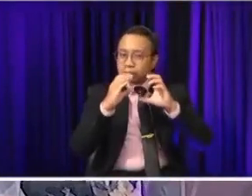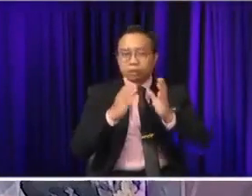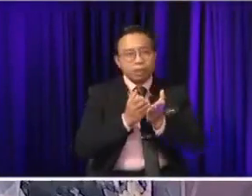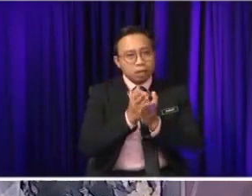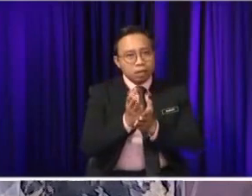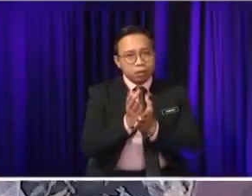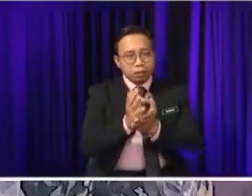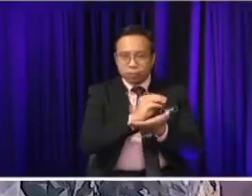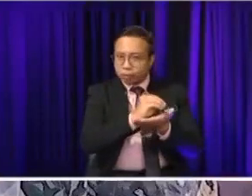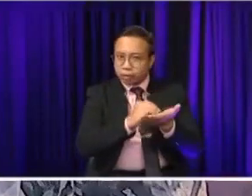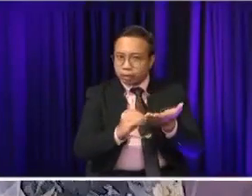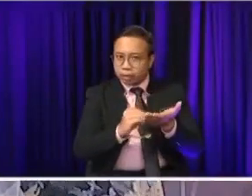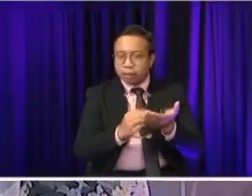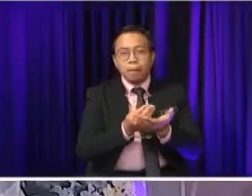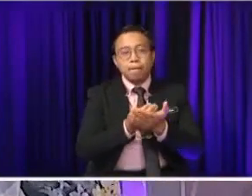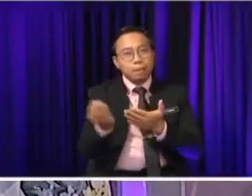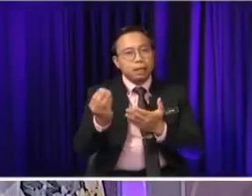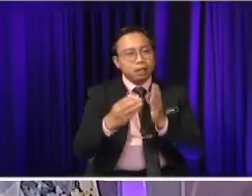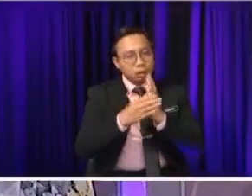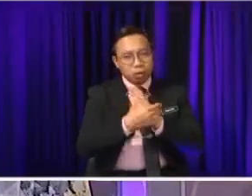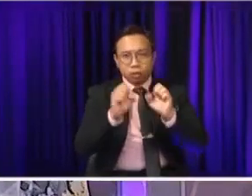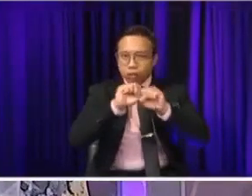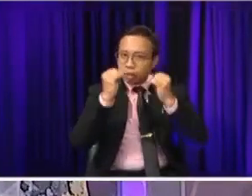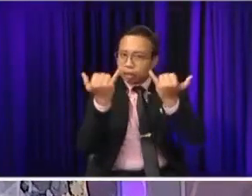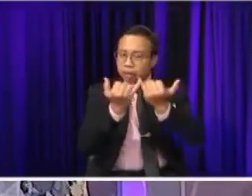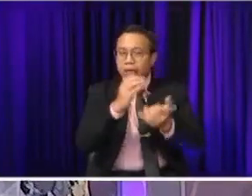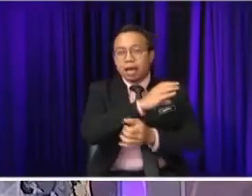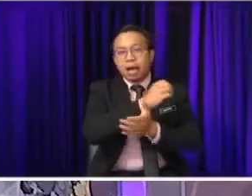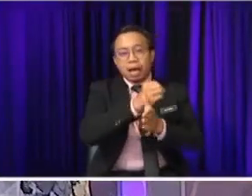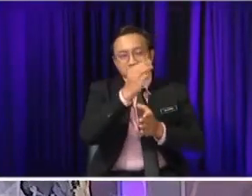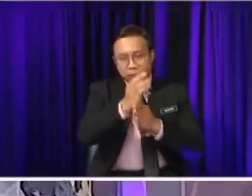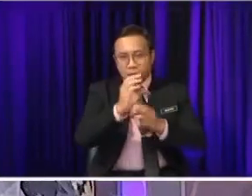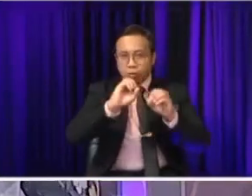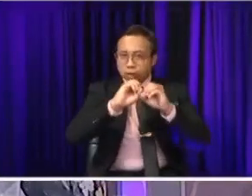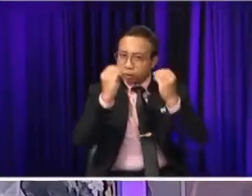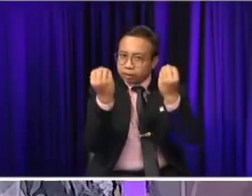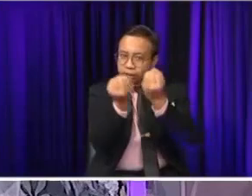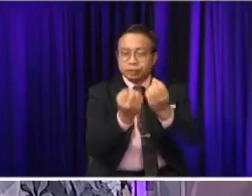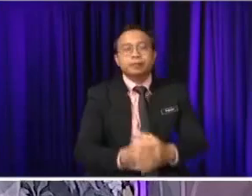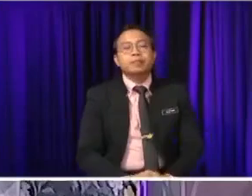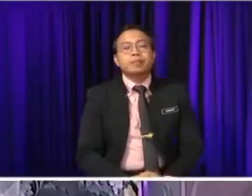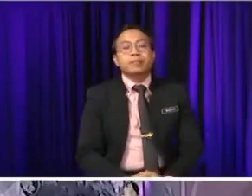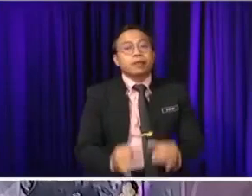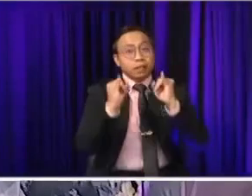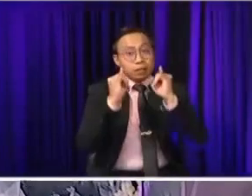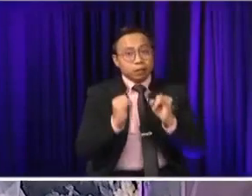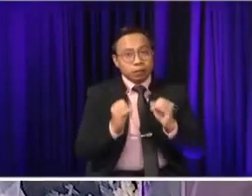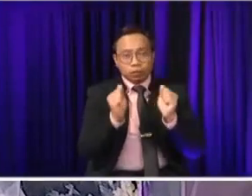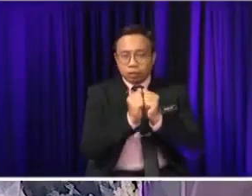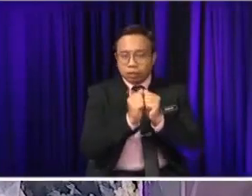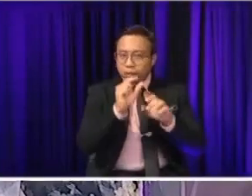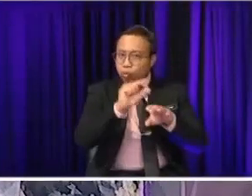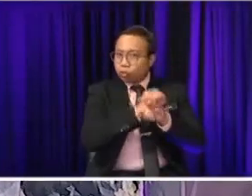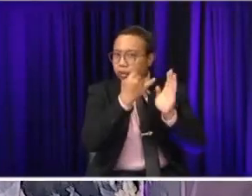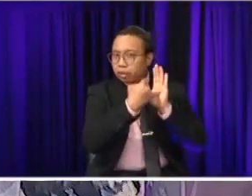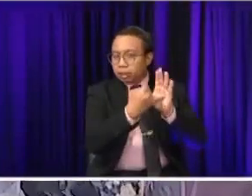media yang dibayar oleh Syarikat ataupun organisasi individu dengan menggunakan iklan yang